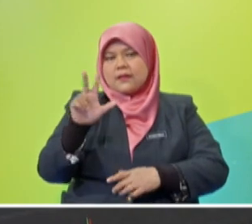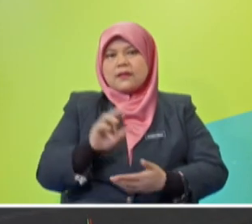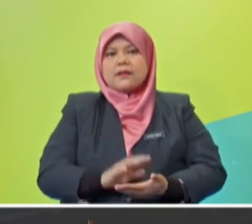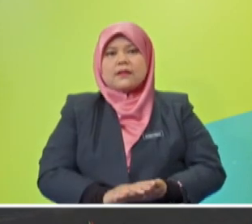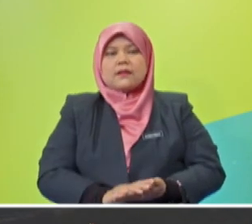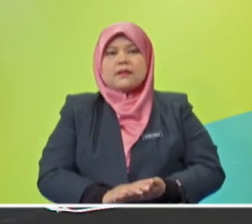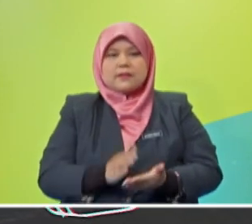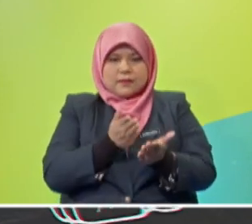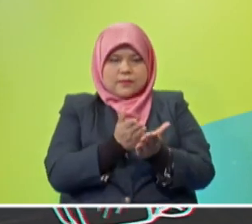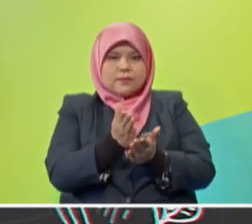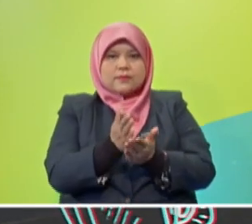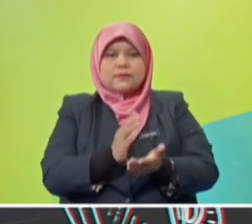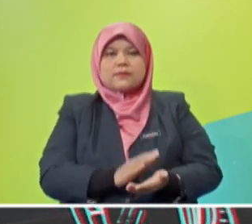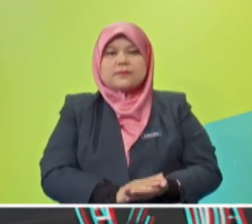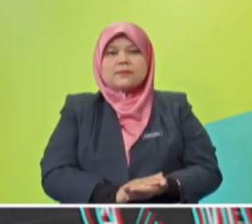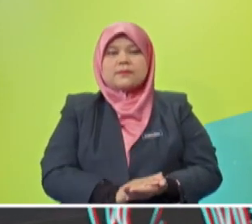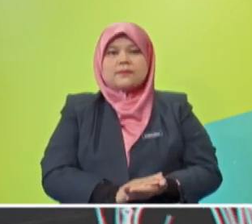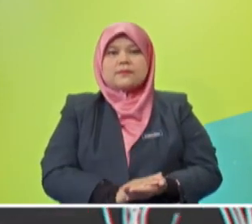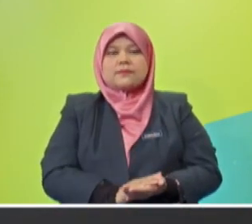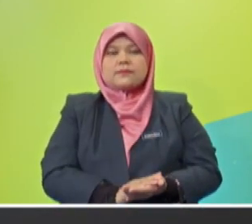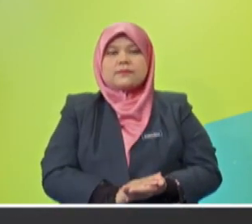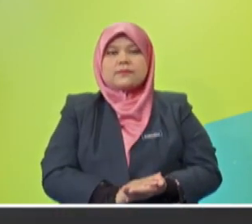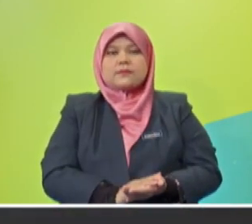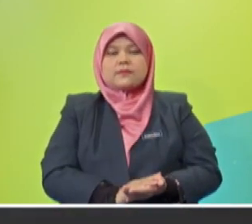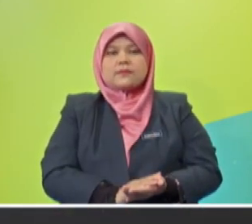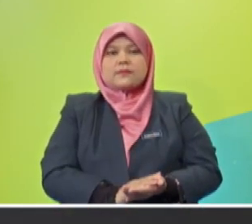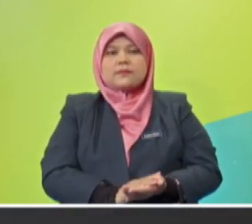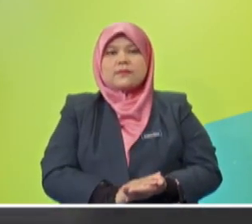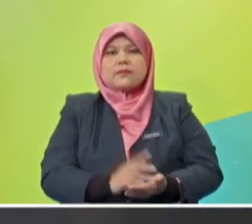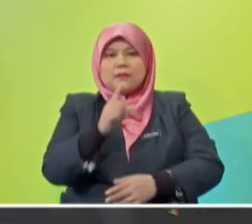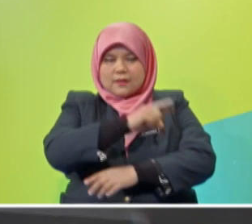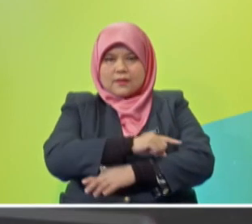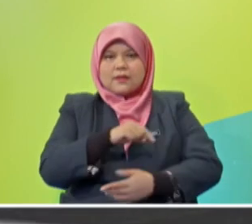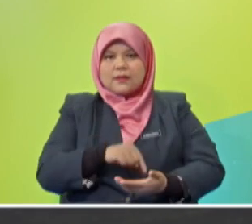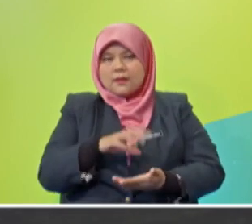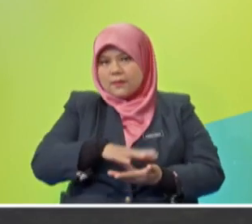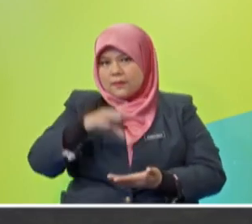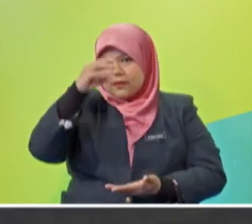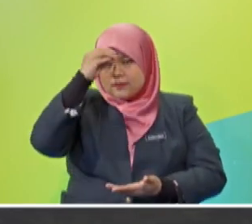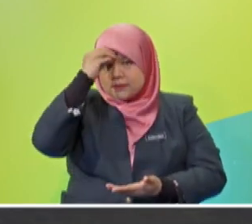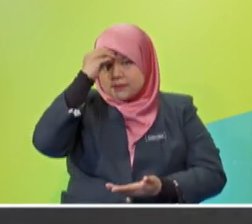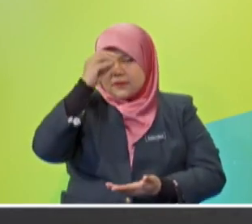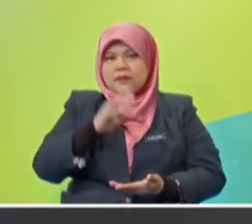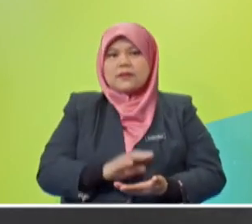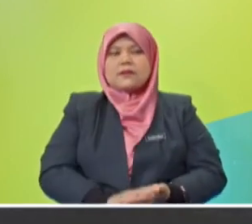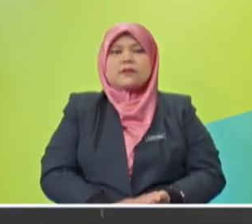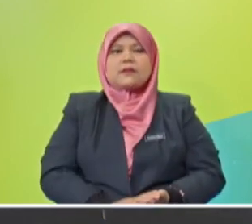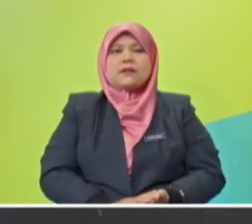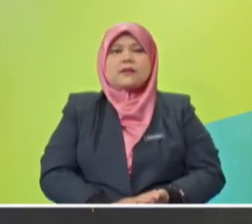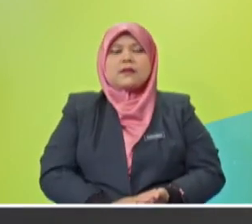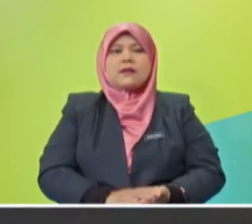akan teruskan dengan standard kandungan. Standard kandungan untuk hari ini adalah standard 3.2 yang